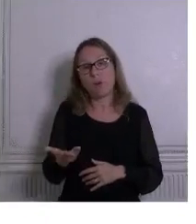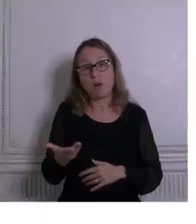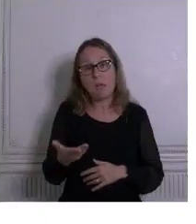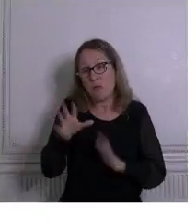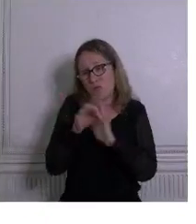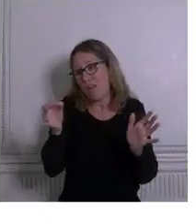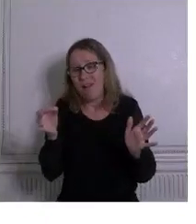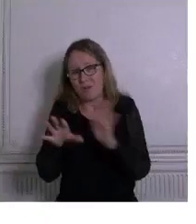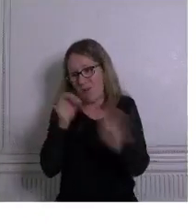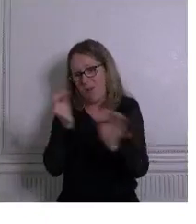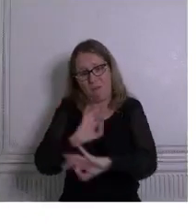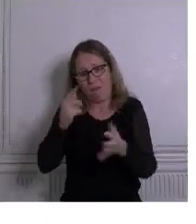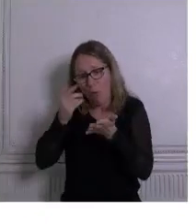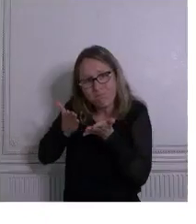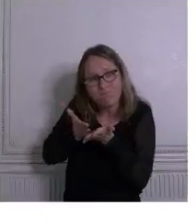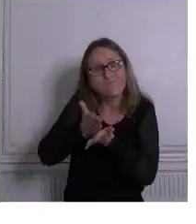moi,